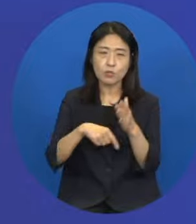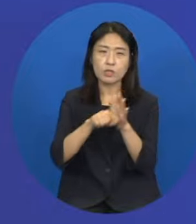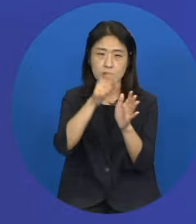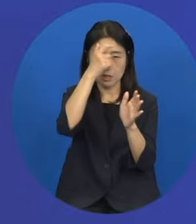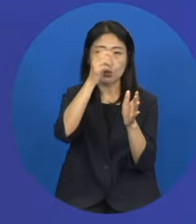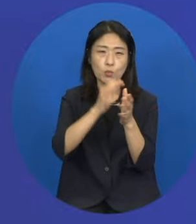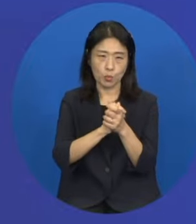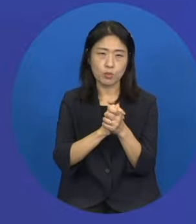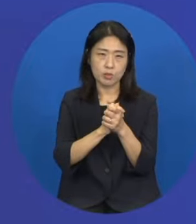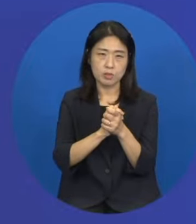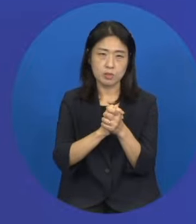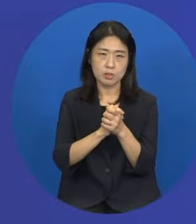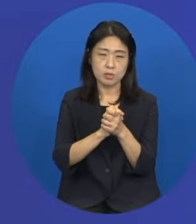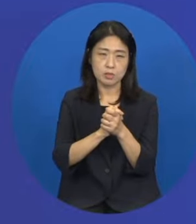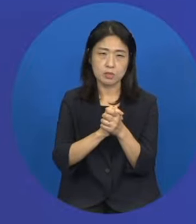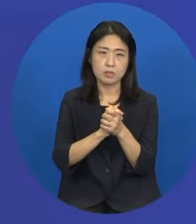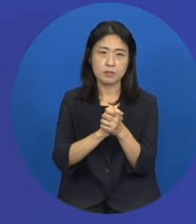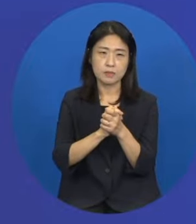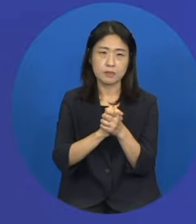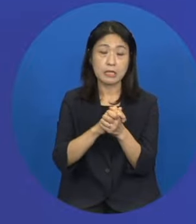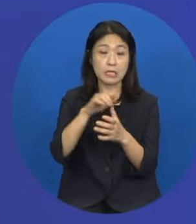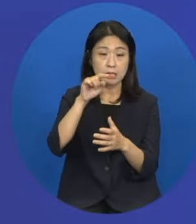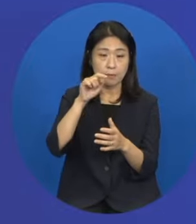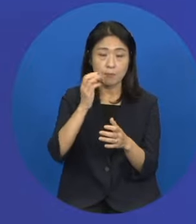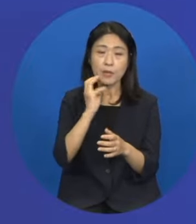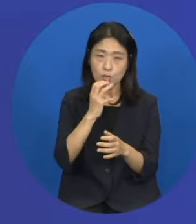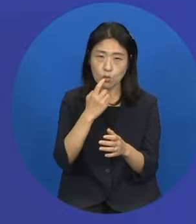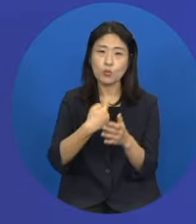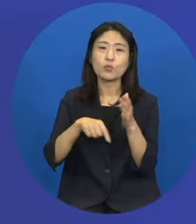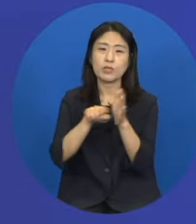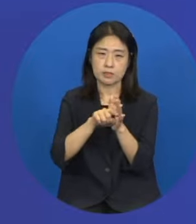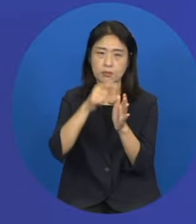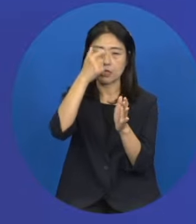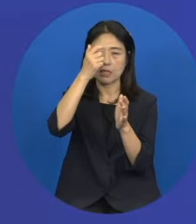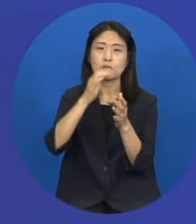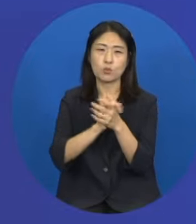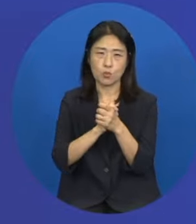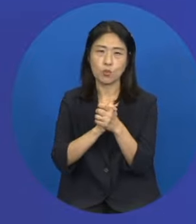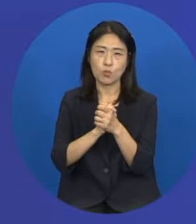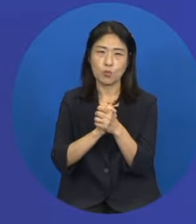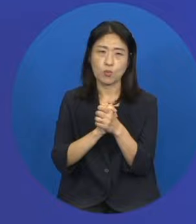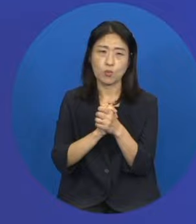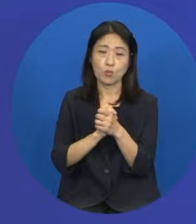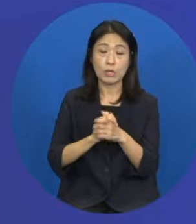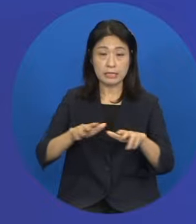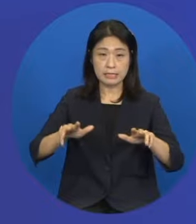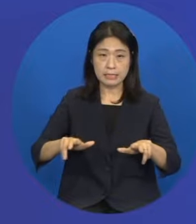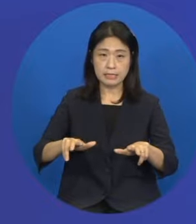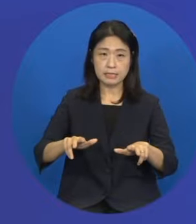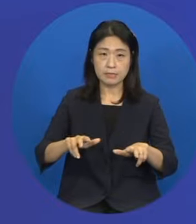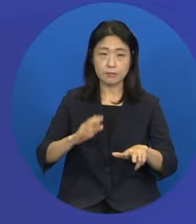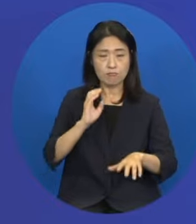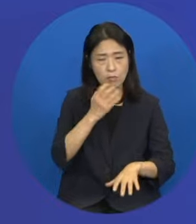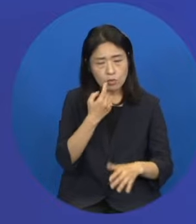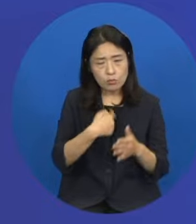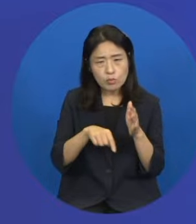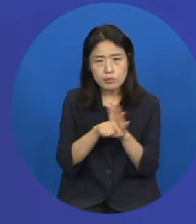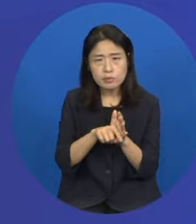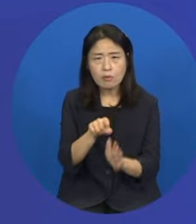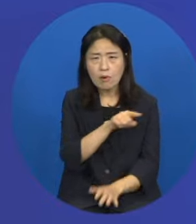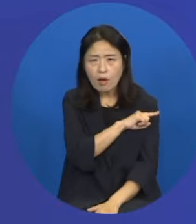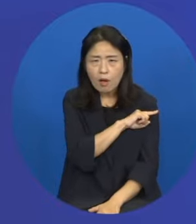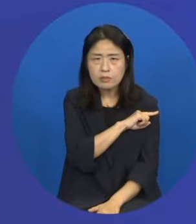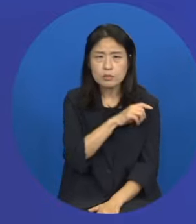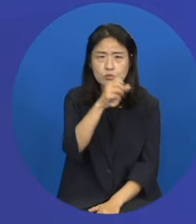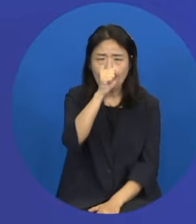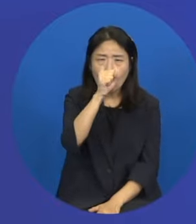않았거든요. 그를 위하여서 기도했다고 했을 때 하나님 지금 베드로를 위해서 가장